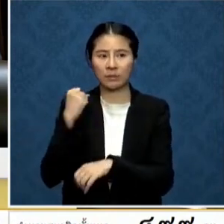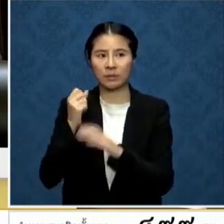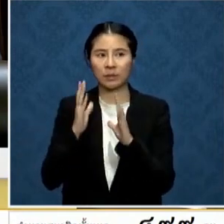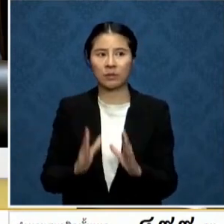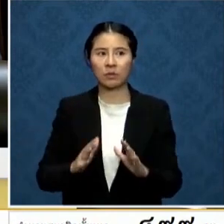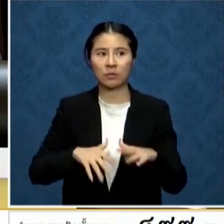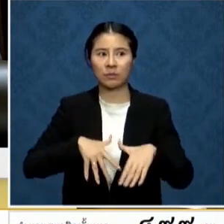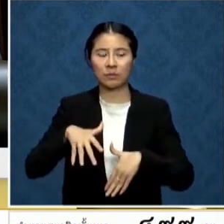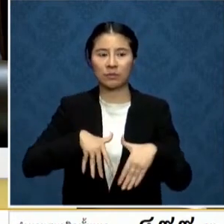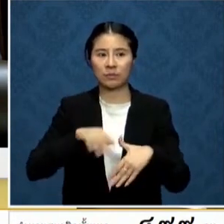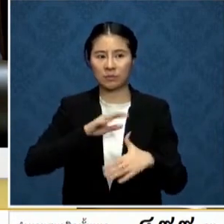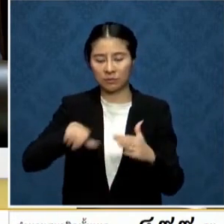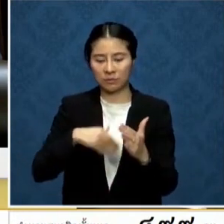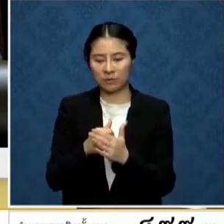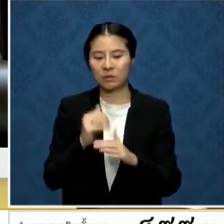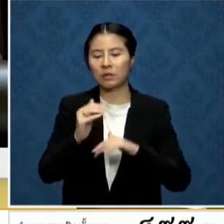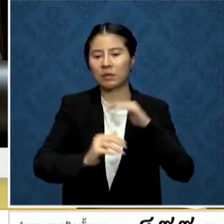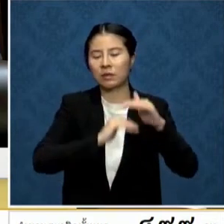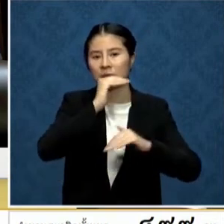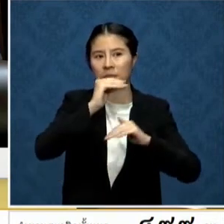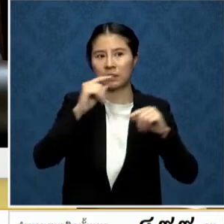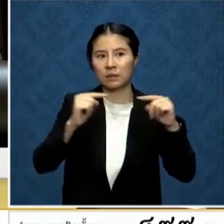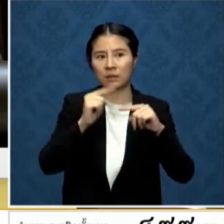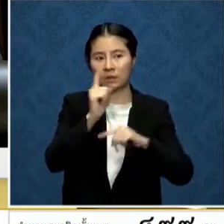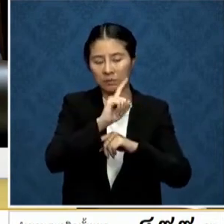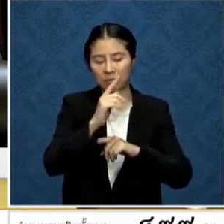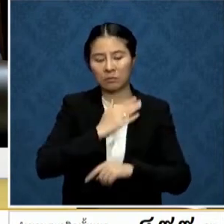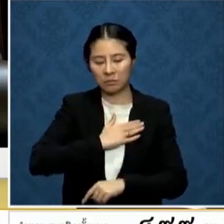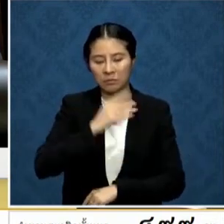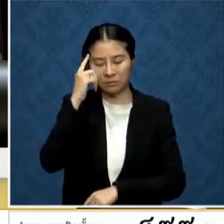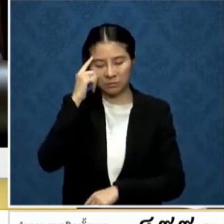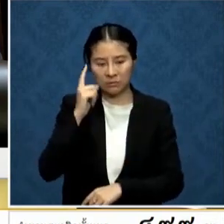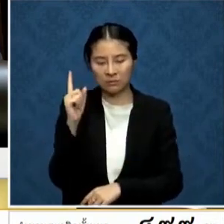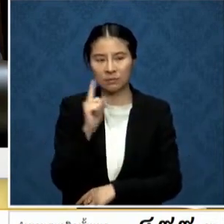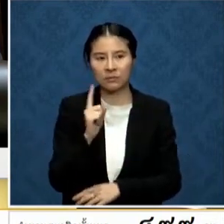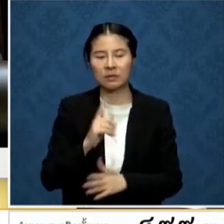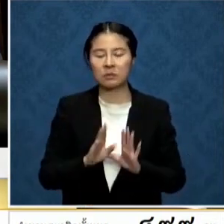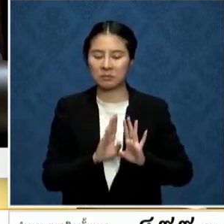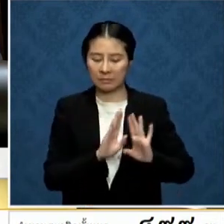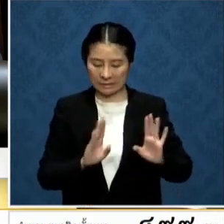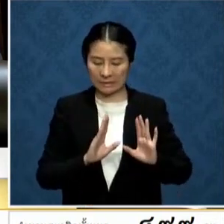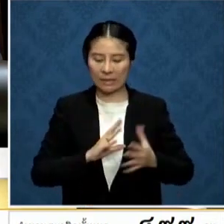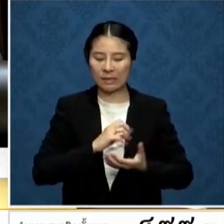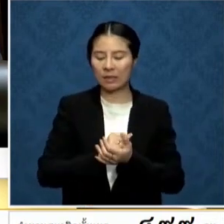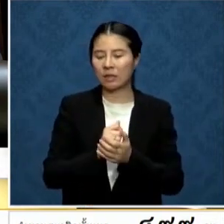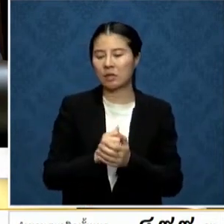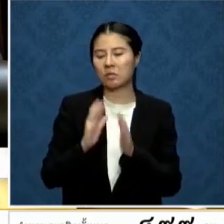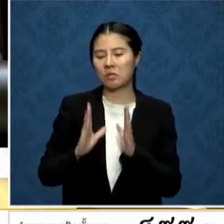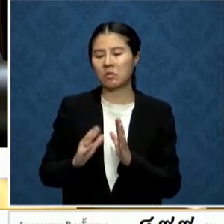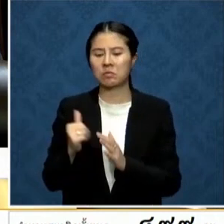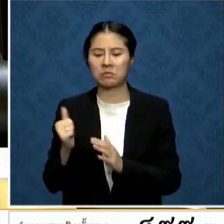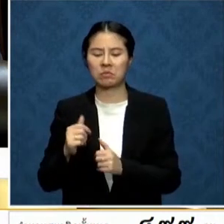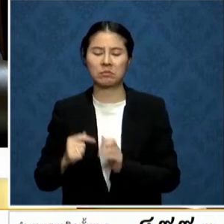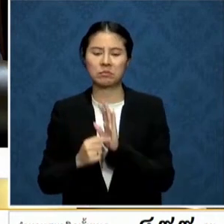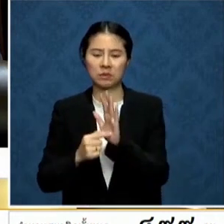ครับสิ่งเหล่านี้เป็นความก้าวหน้าที่ผมคิดว่าเราควรที่จะเปิดใจกว้างและรัฐบาลก็